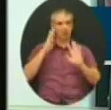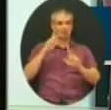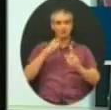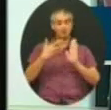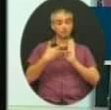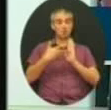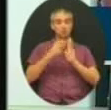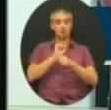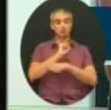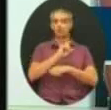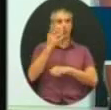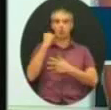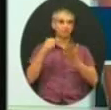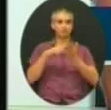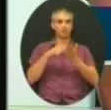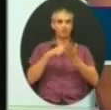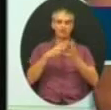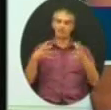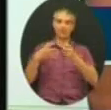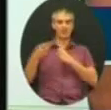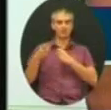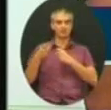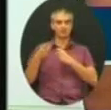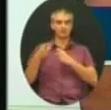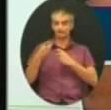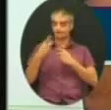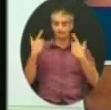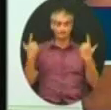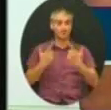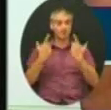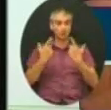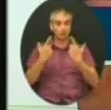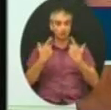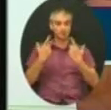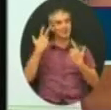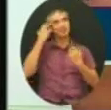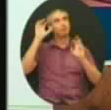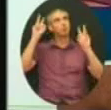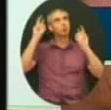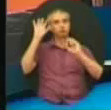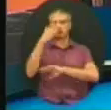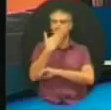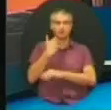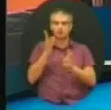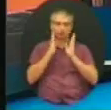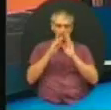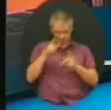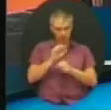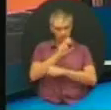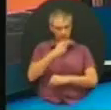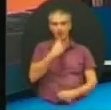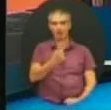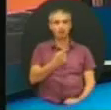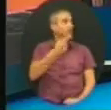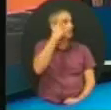לא אהבתי כל כך שהביקורת של האופוזיציה הייתה לא שזה כנס שלמעשה חוגג את ההתאבדות של מדינת ישראל, זה הרי לא יאמן. על זה אופוזיציה צריכה להגיד.